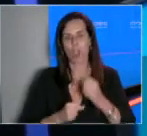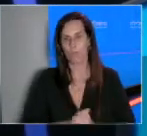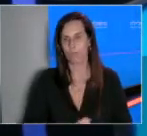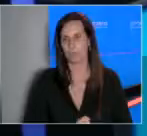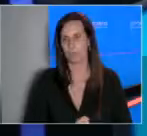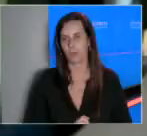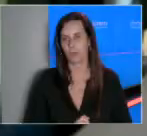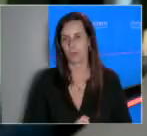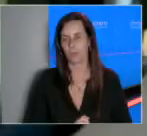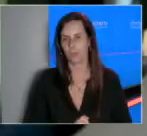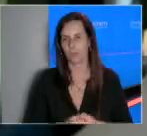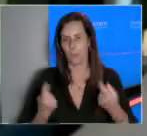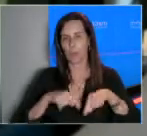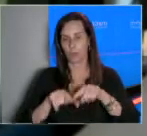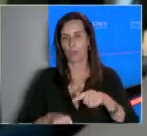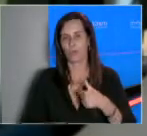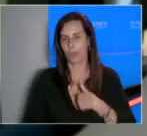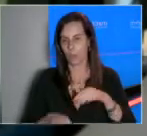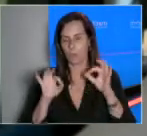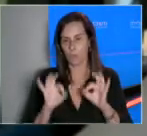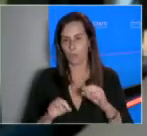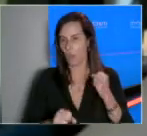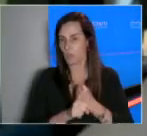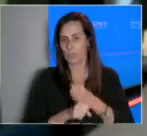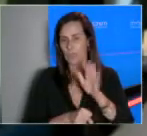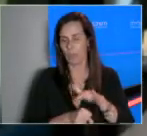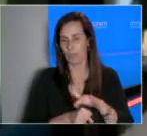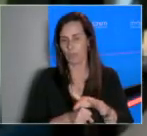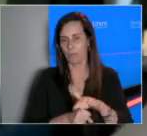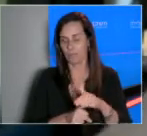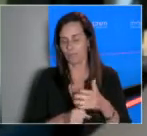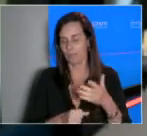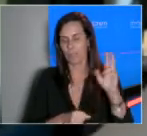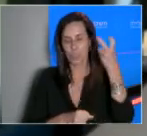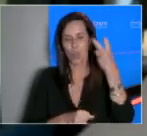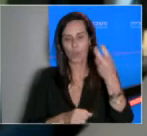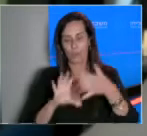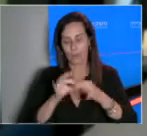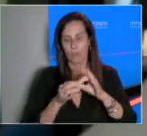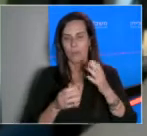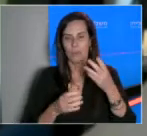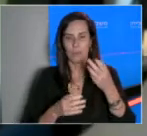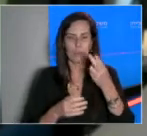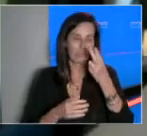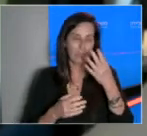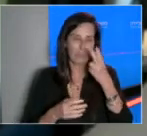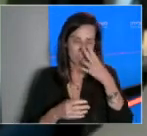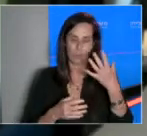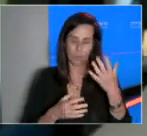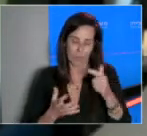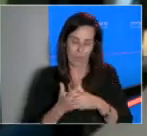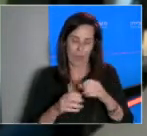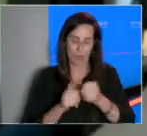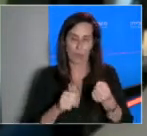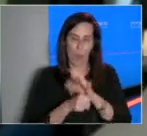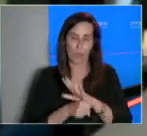שלהם בתחום הזה. ואנחנו באמת עושות גם את ההדסטארט הזה בשביל להצליח להסתכל קדימה ממשבר הקורונה הקשה